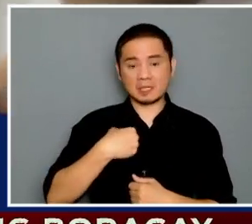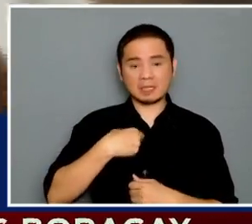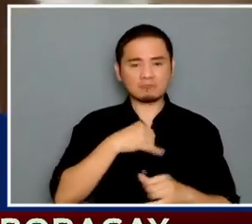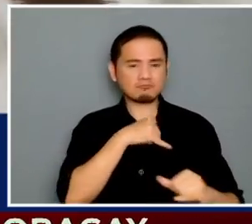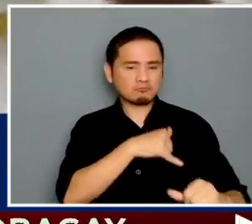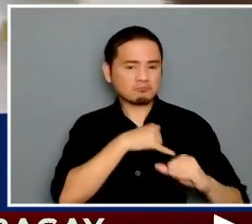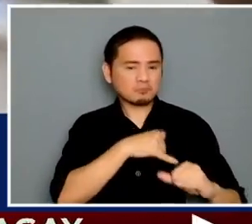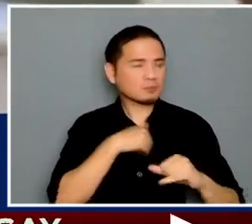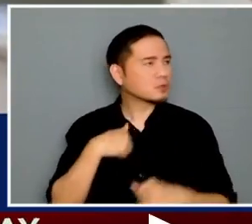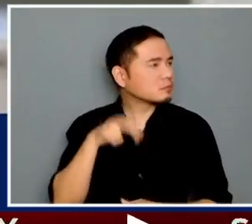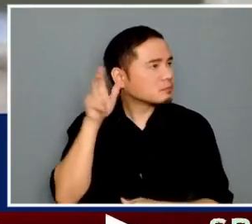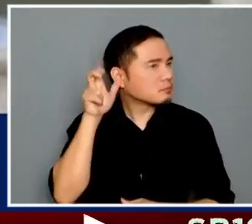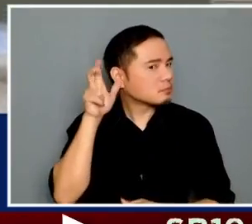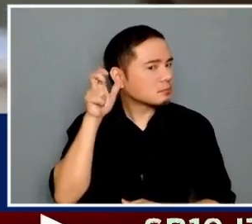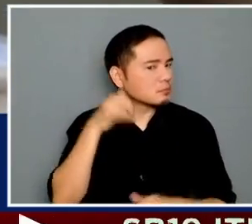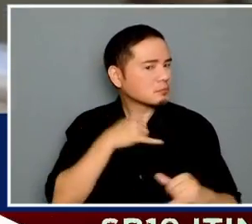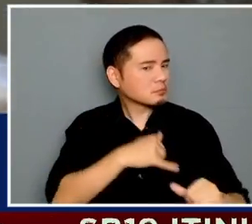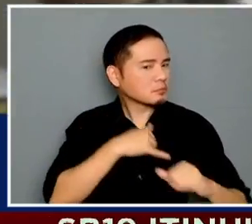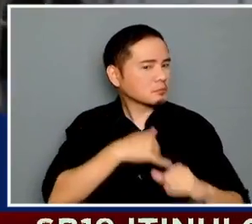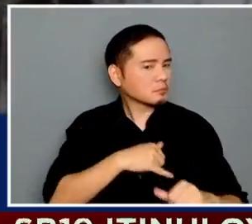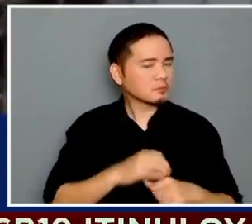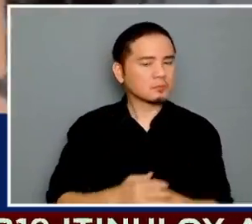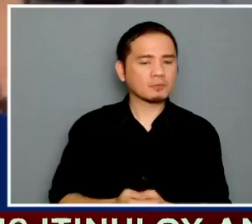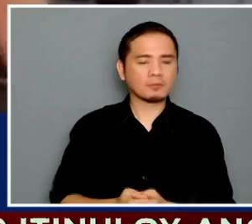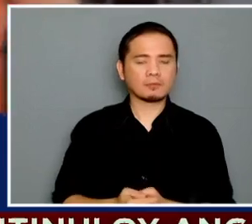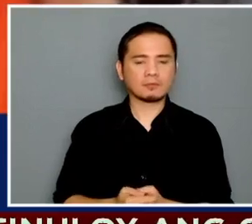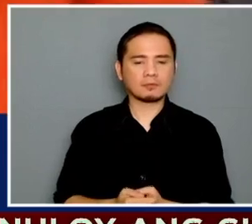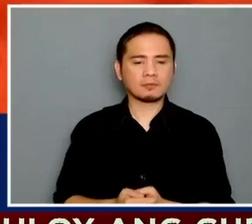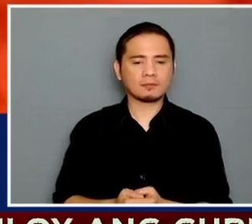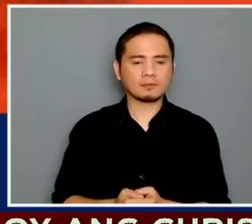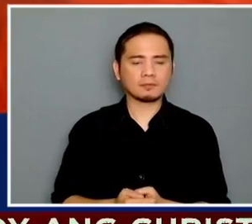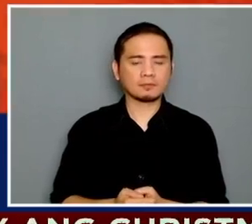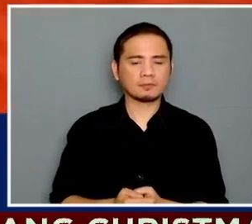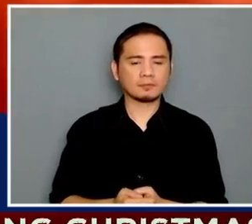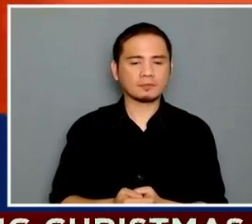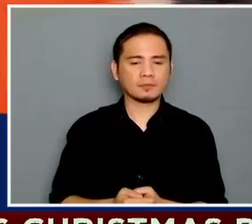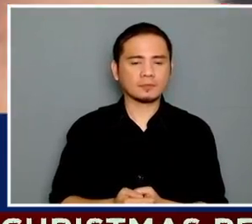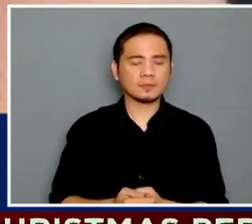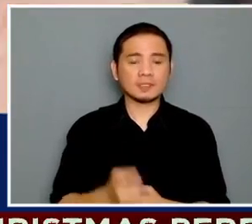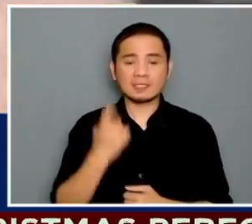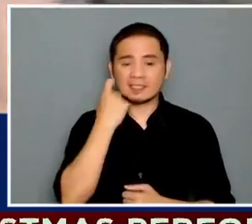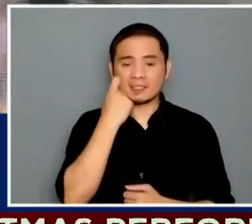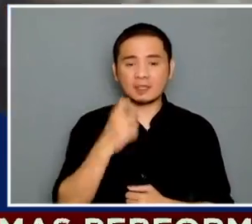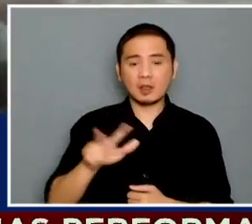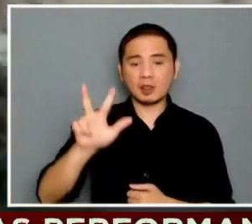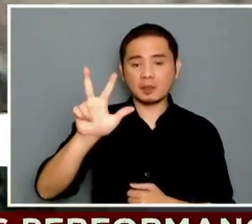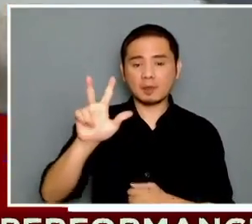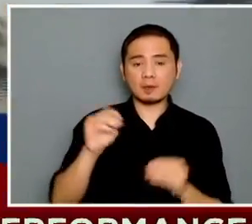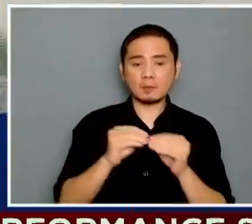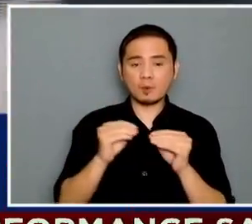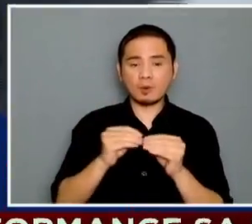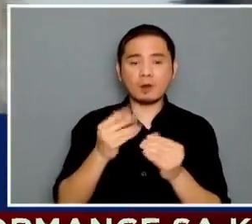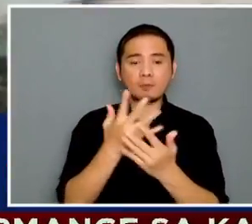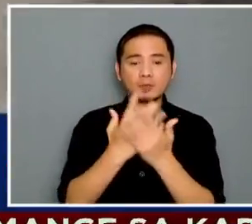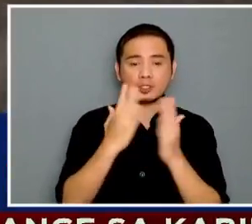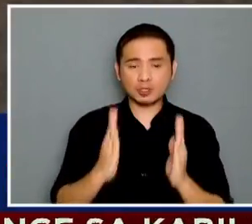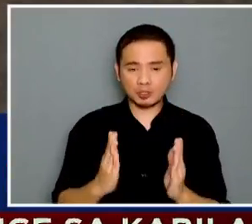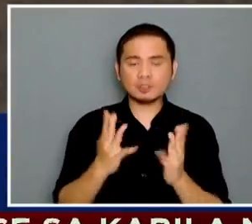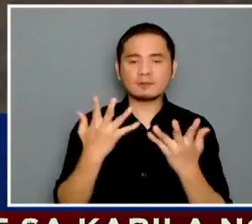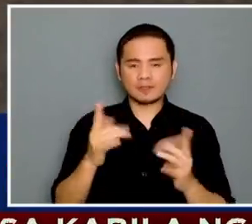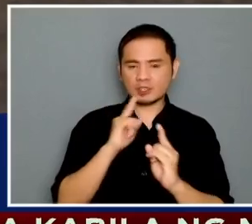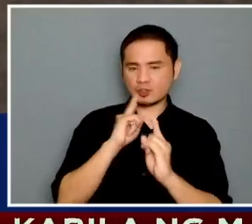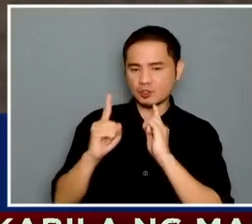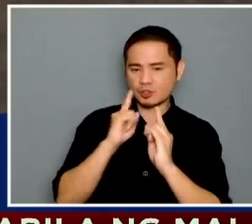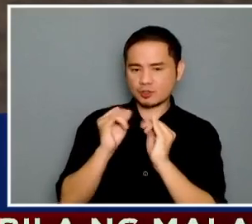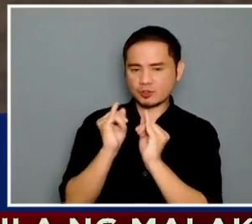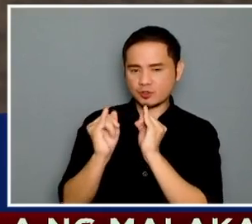lahat? Opo, kasi nandito lang minsan mga frontliner. Kanina, tatlo pang preso ang kinausap ng NBI. Una